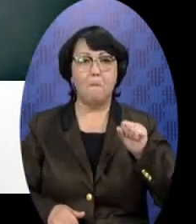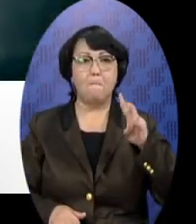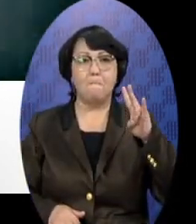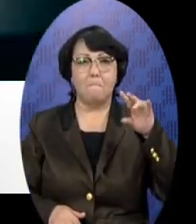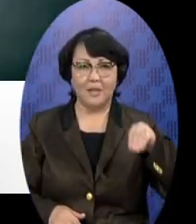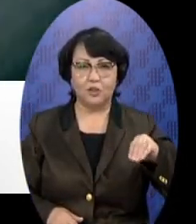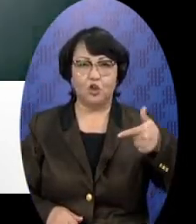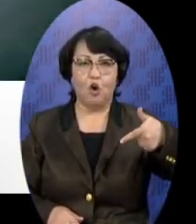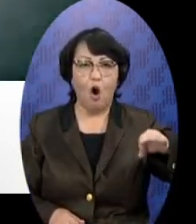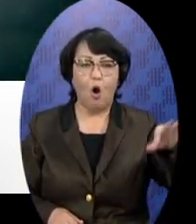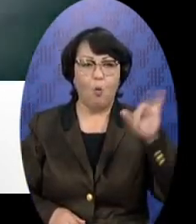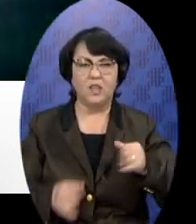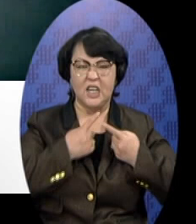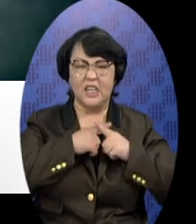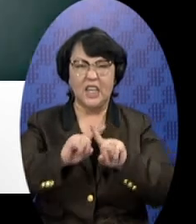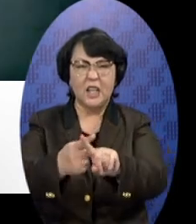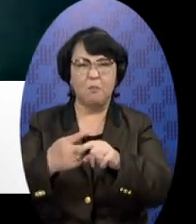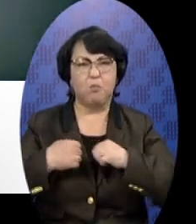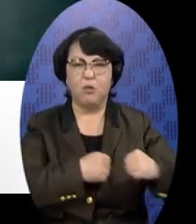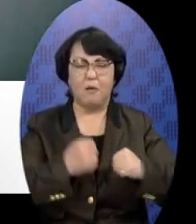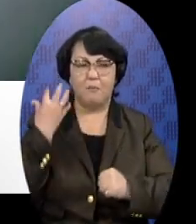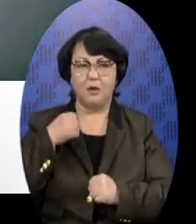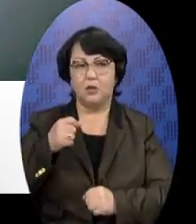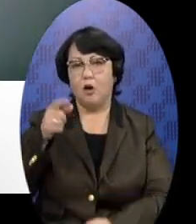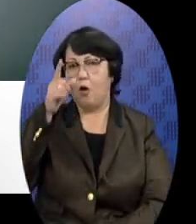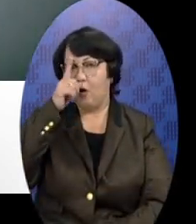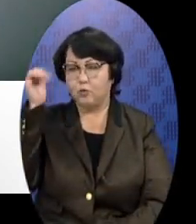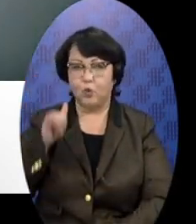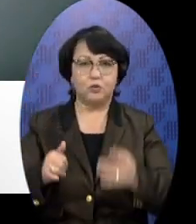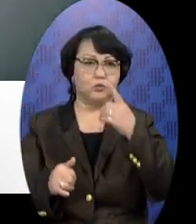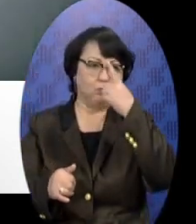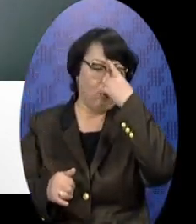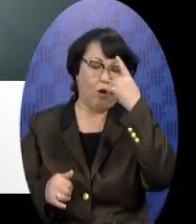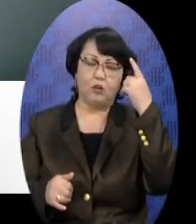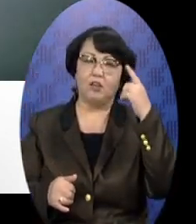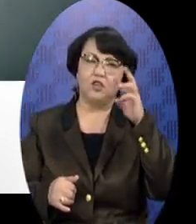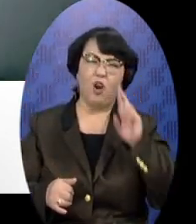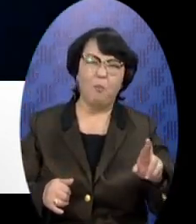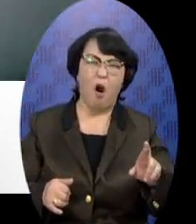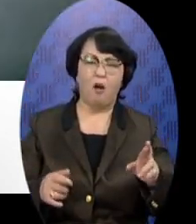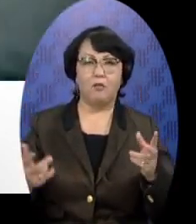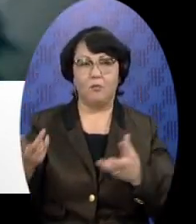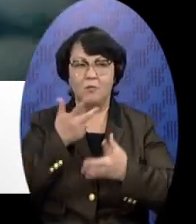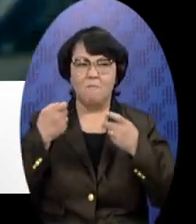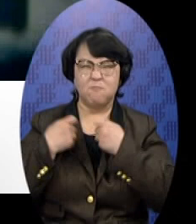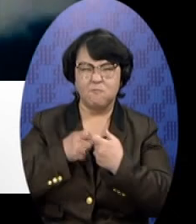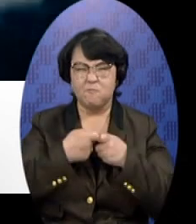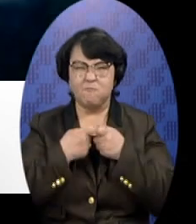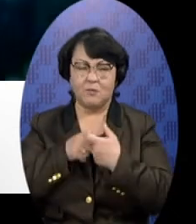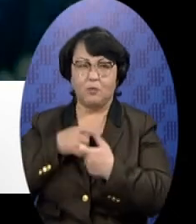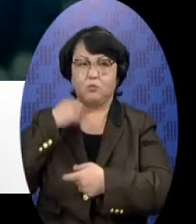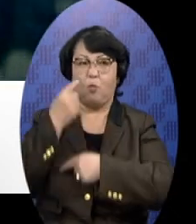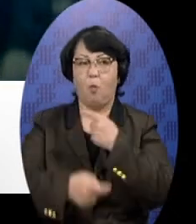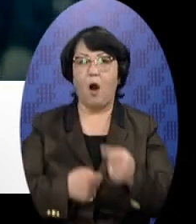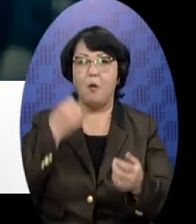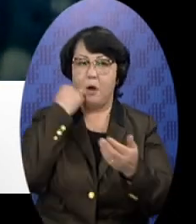улс төрийн эдрээт нөхцөл байдал, зөвлөлт холбоот улс Монгол Япон улсын цэргийн мөргөлдөөн болон хувирсан цаг үеийг харуулах юм байна.